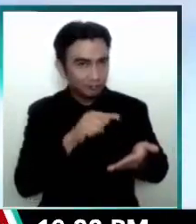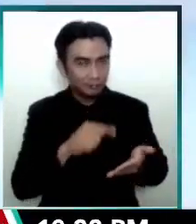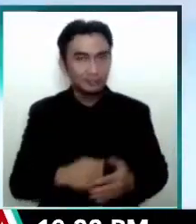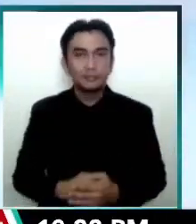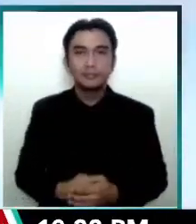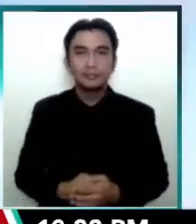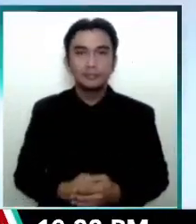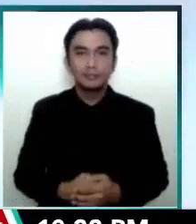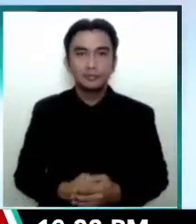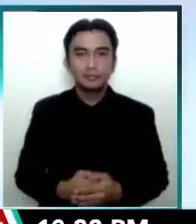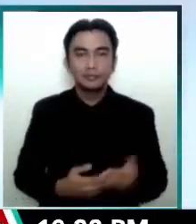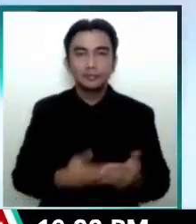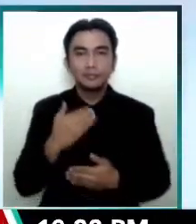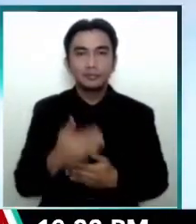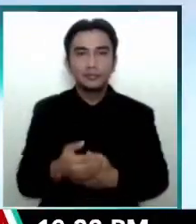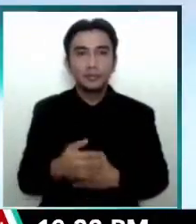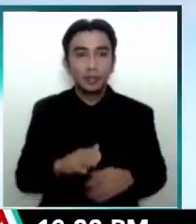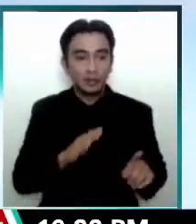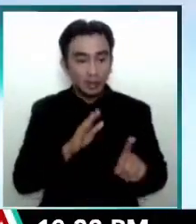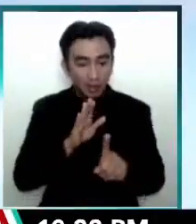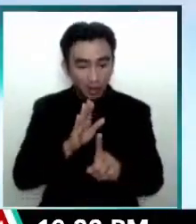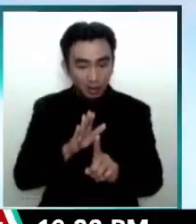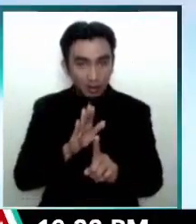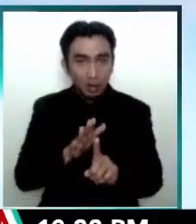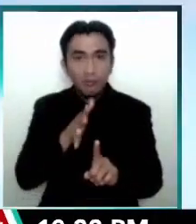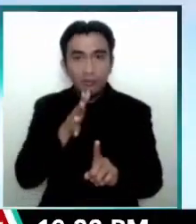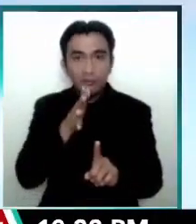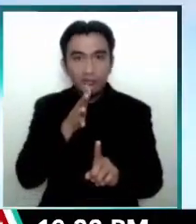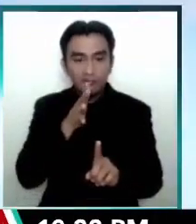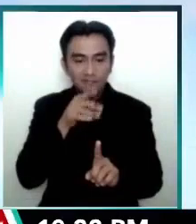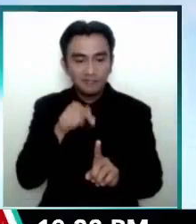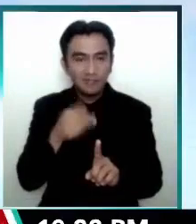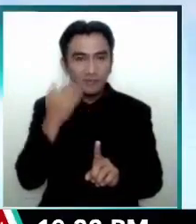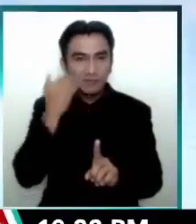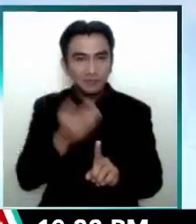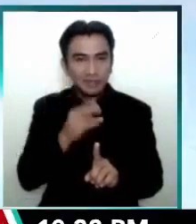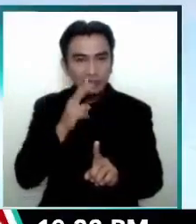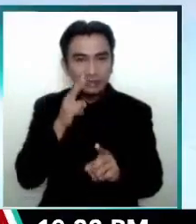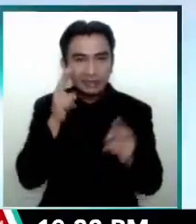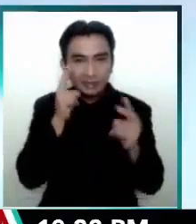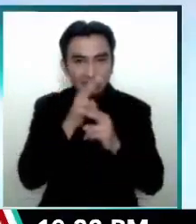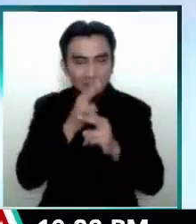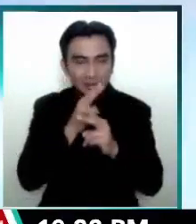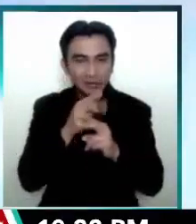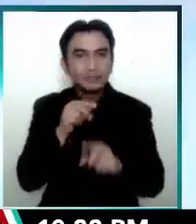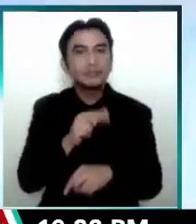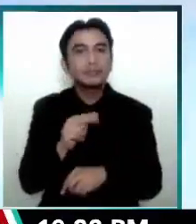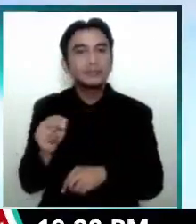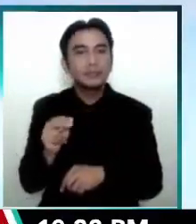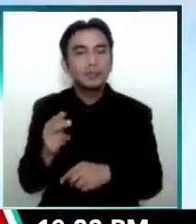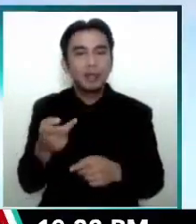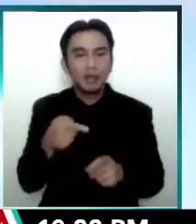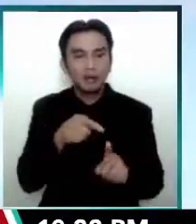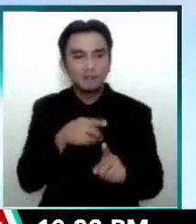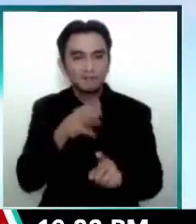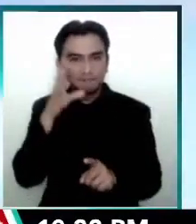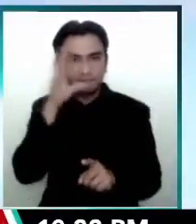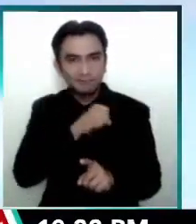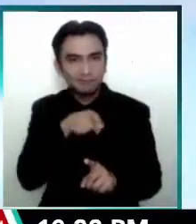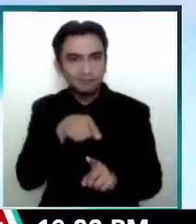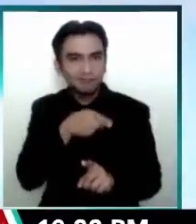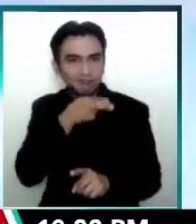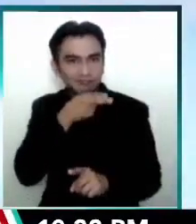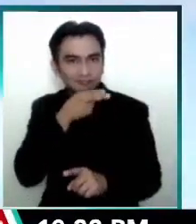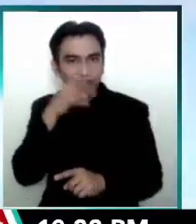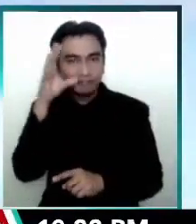Nakauwi na ng bansa ang ina ng binatilyong napatay sa police operation sa Navotas matapos mapagkamalang suspect. May live